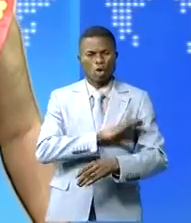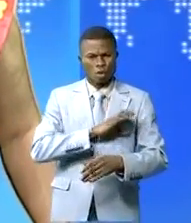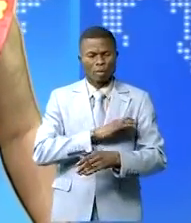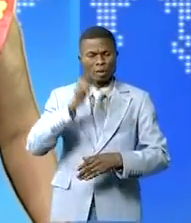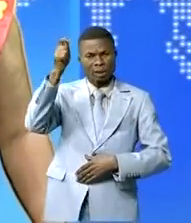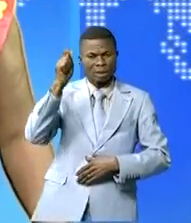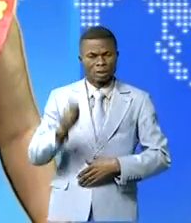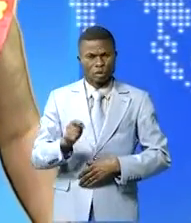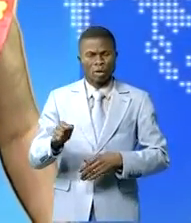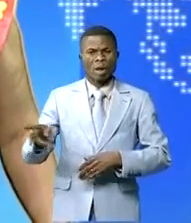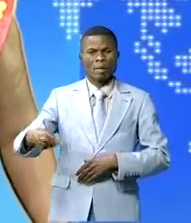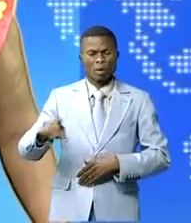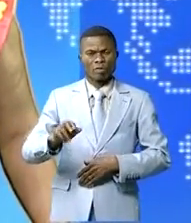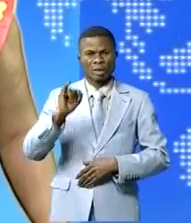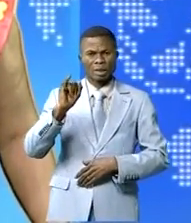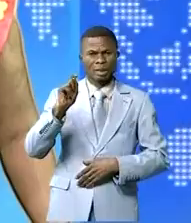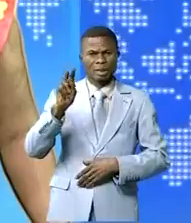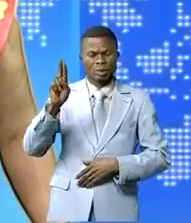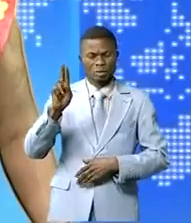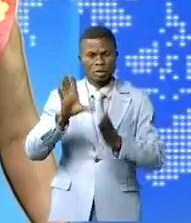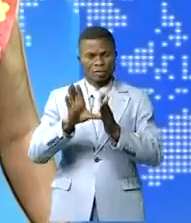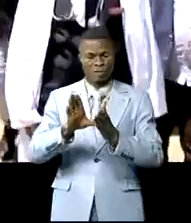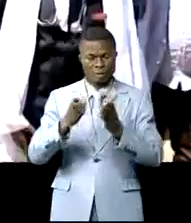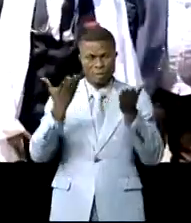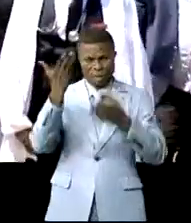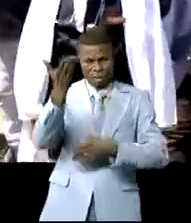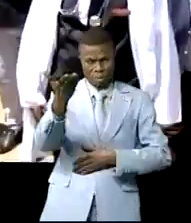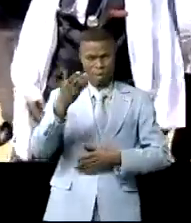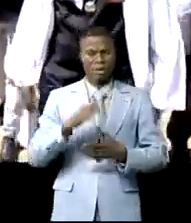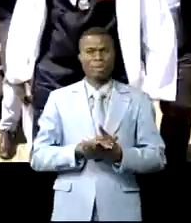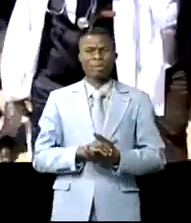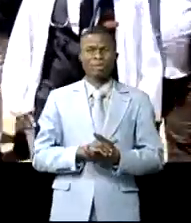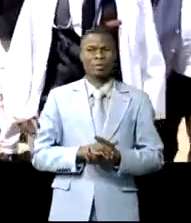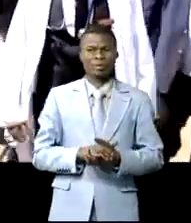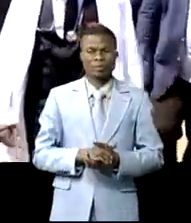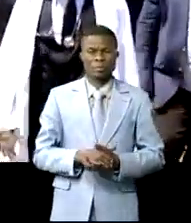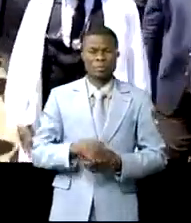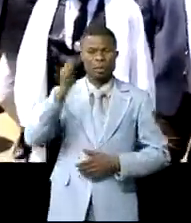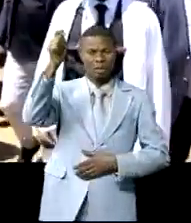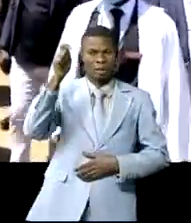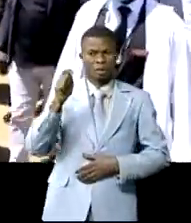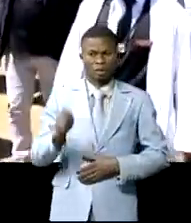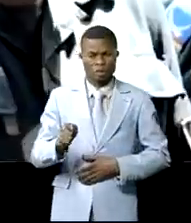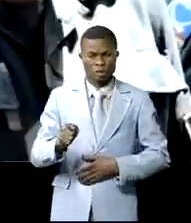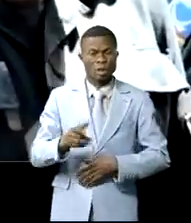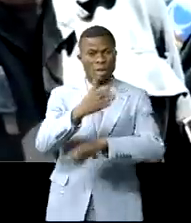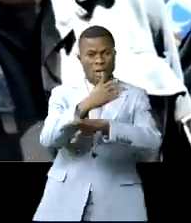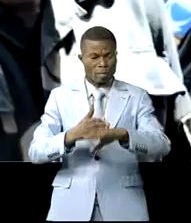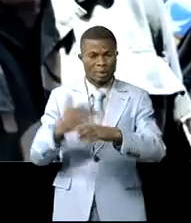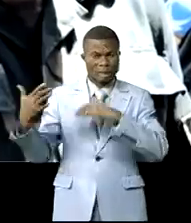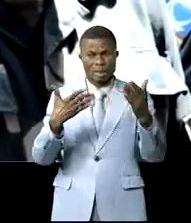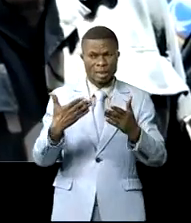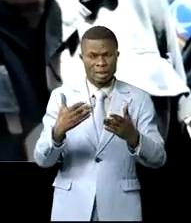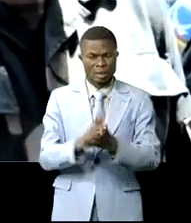à Bounia, province de l'Ituri. D'autres précisions dans ses reportages. Les militaires blessés sur les champs d'honneur ont reçu